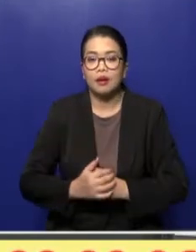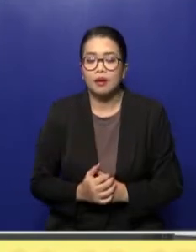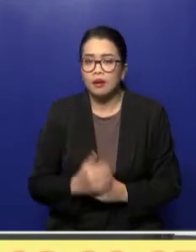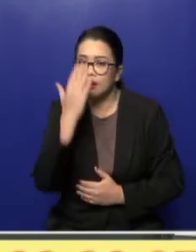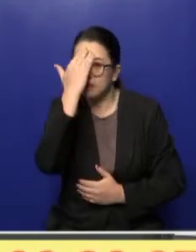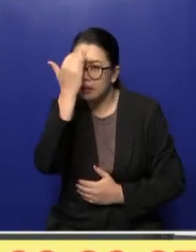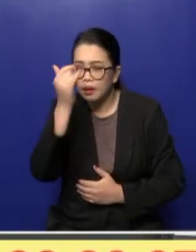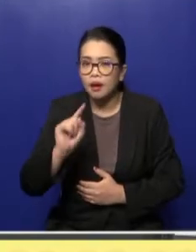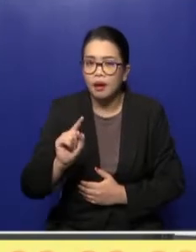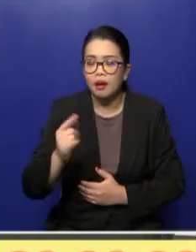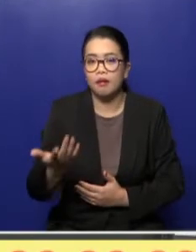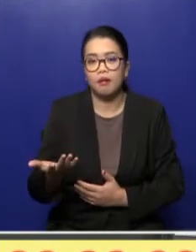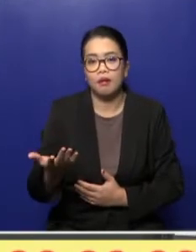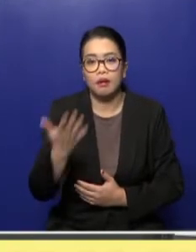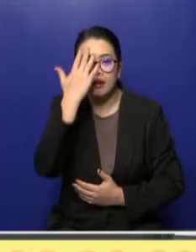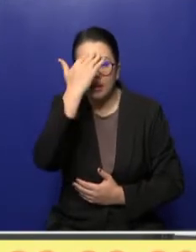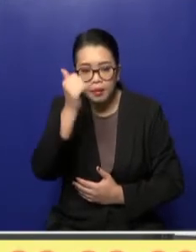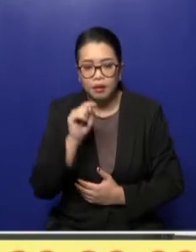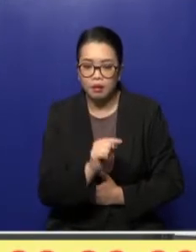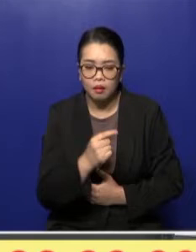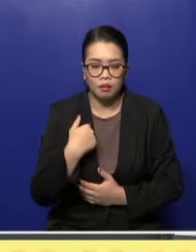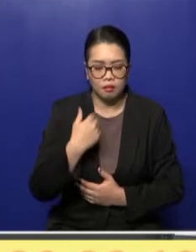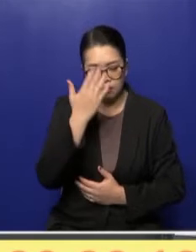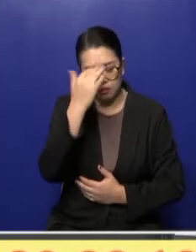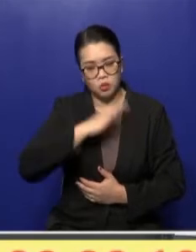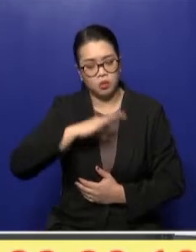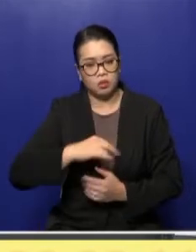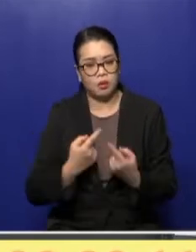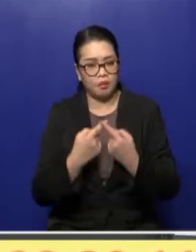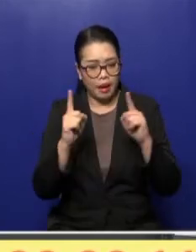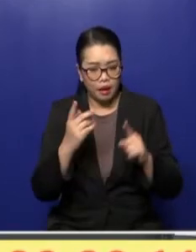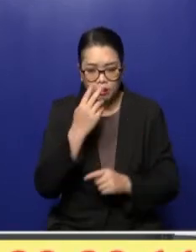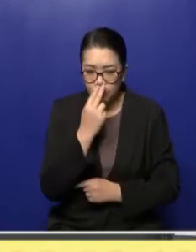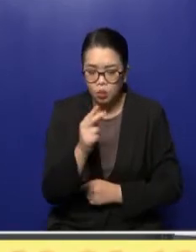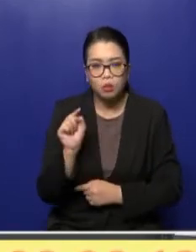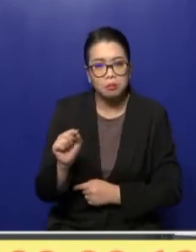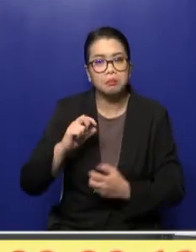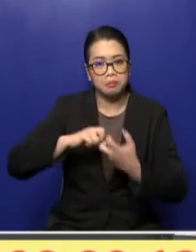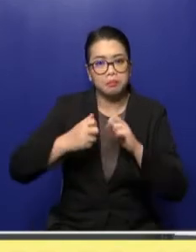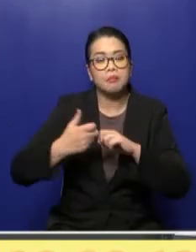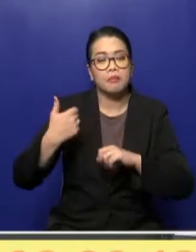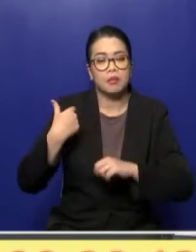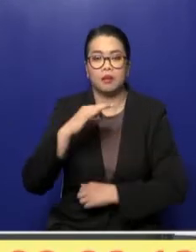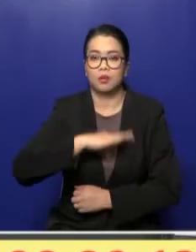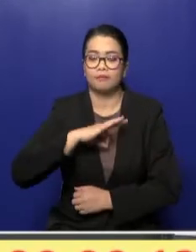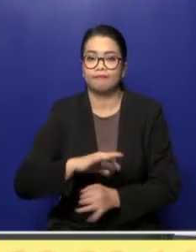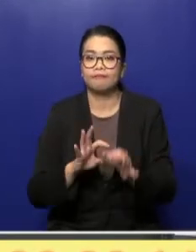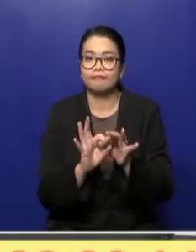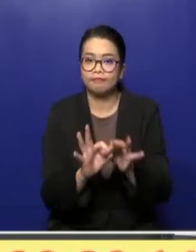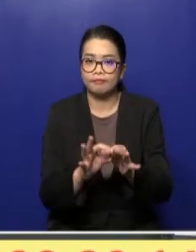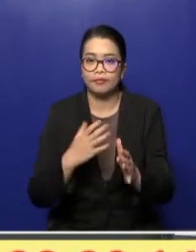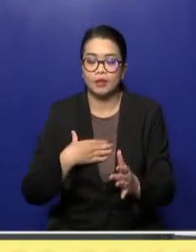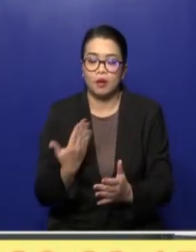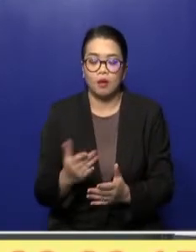เกิดอะไรขึ้นครับท่านประธานมันจึงเกิดความปกติที่ซ้ำซ้อนมาอย่างนี้ผมมีความเป็นห่วงจึง